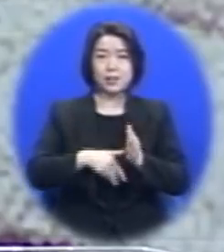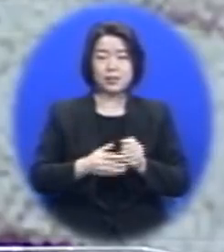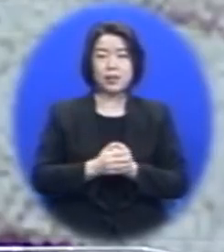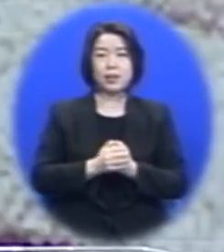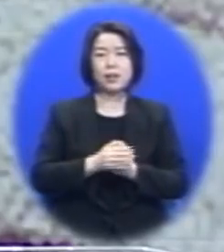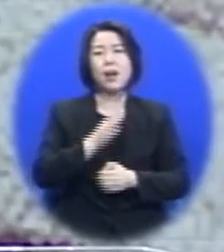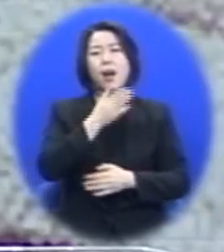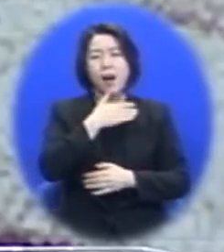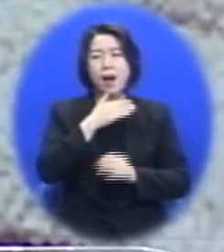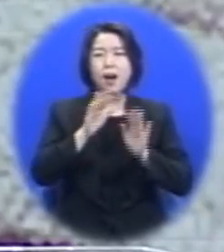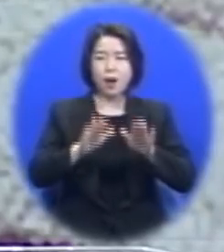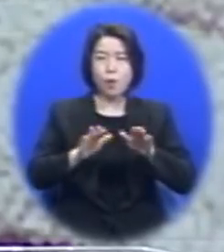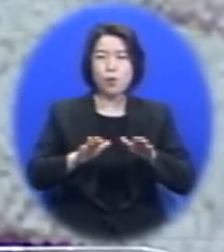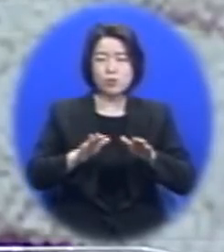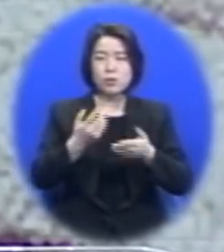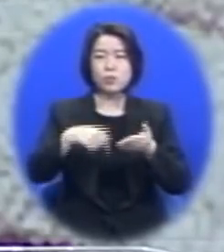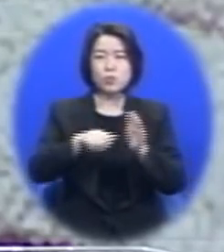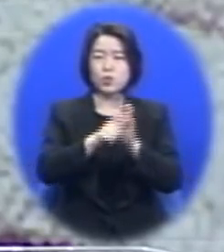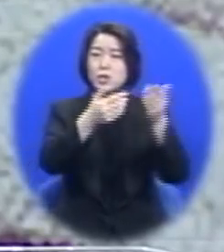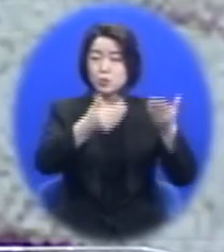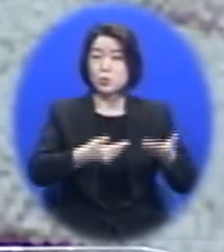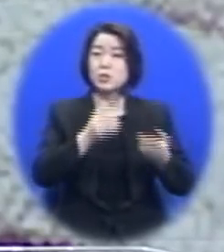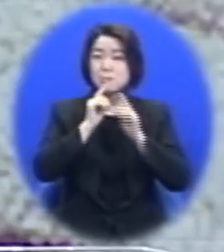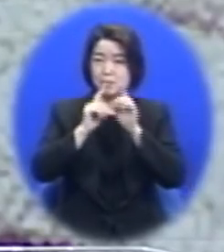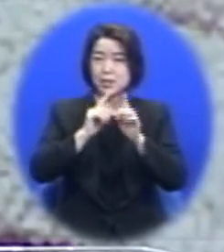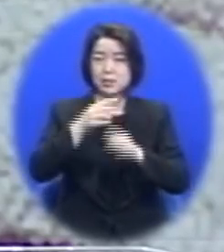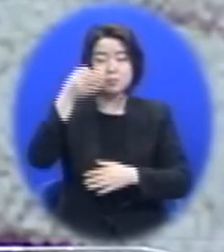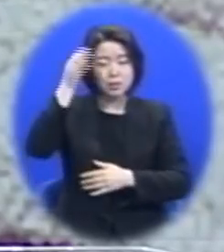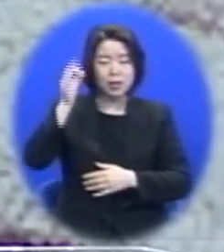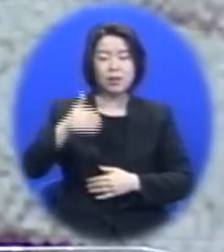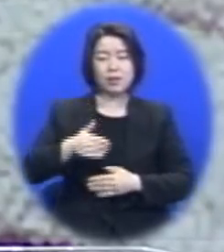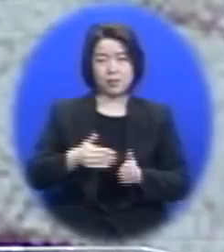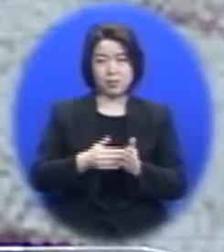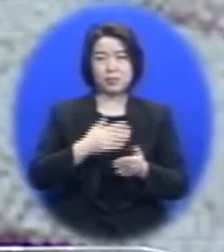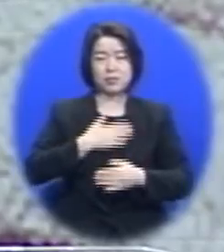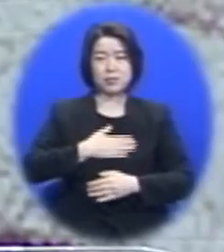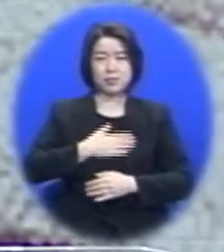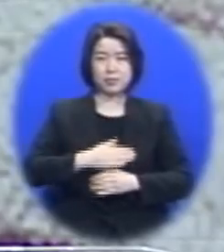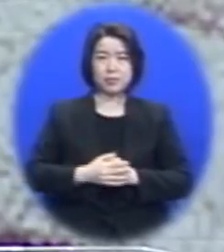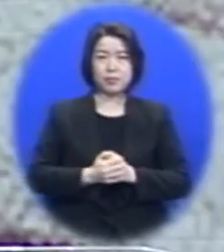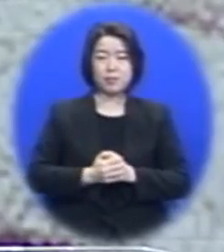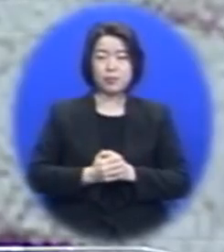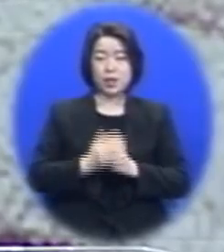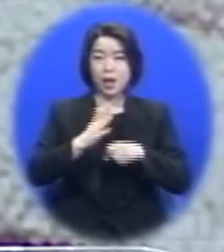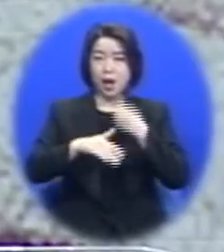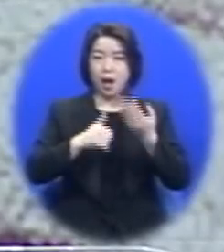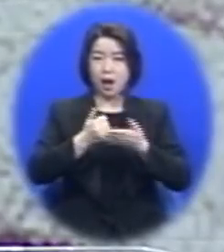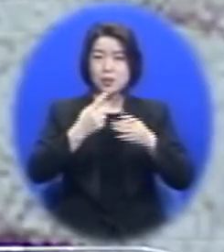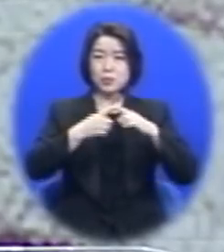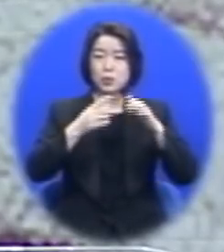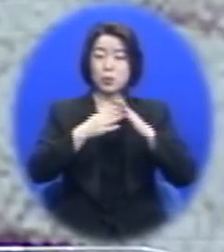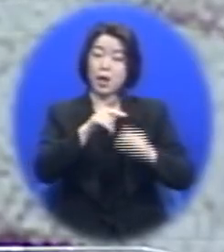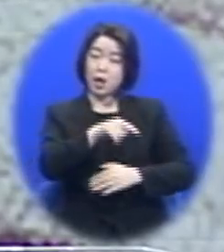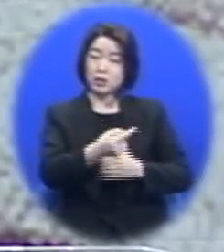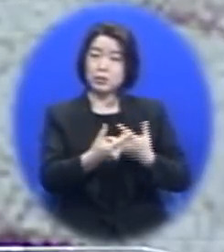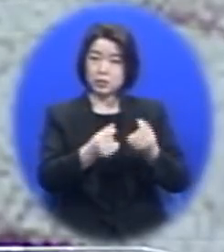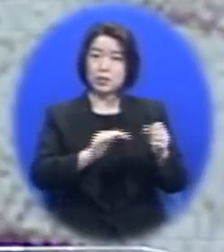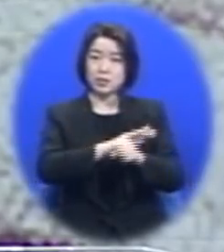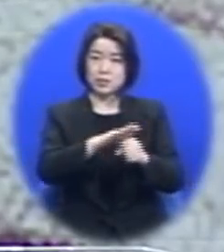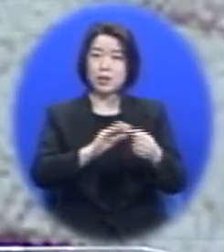아 오늘 오늘 을 위해 주시는 말씀이 그러나 한울 깨달았어요 하나님이 교회를 그렇게 사랑하신다면